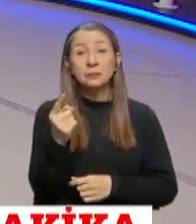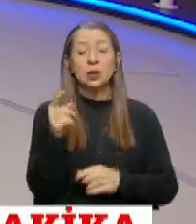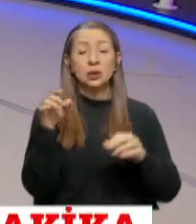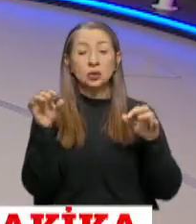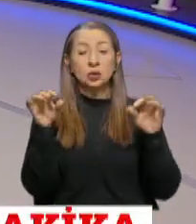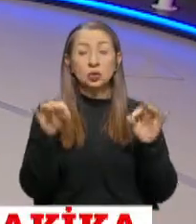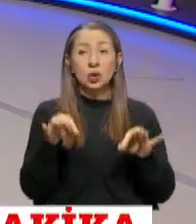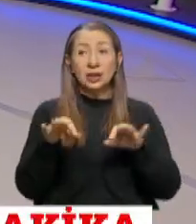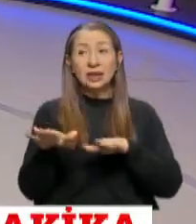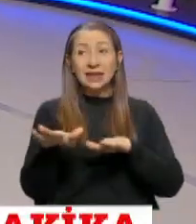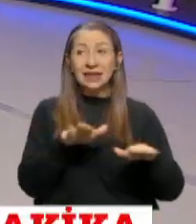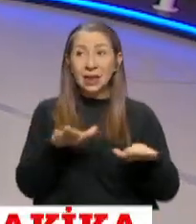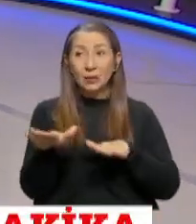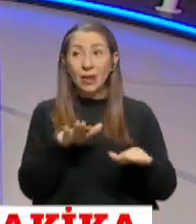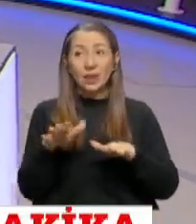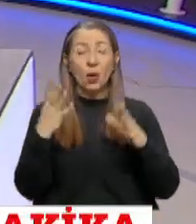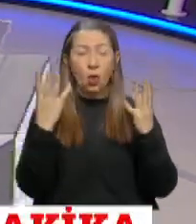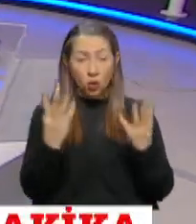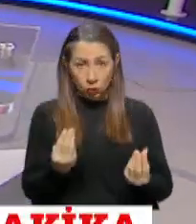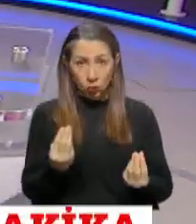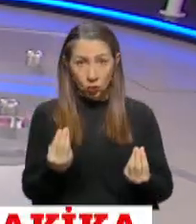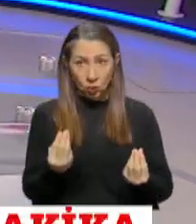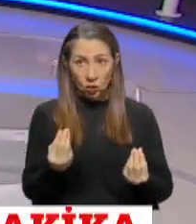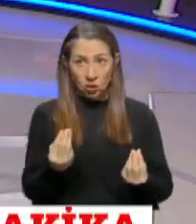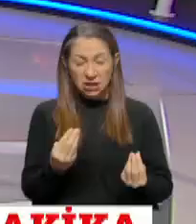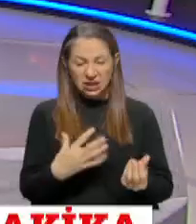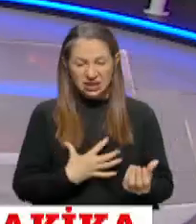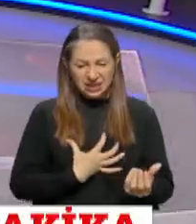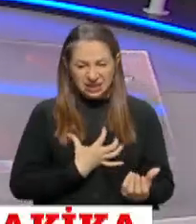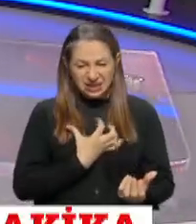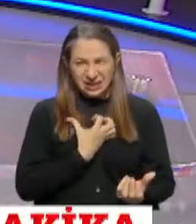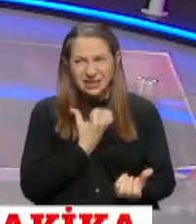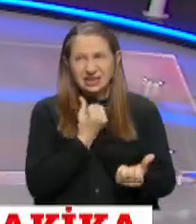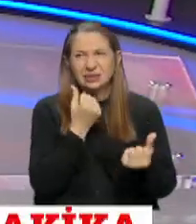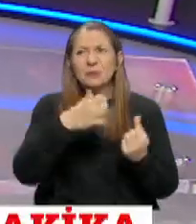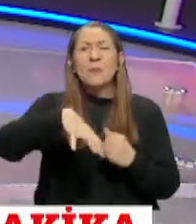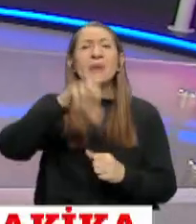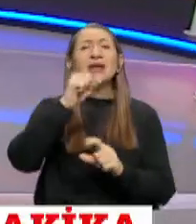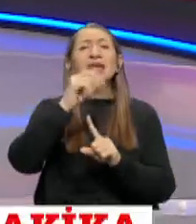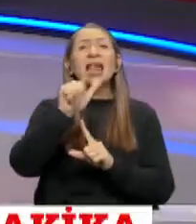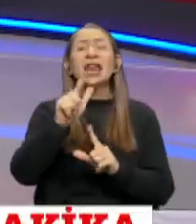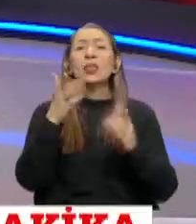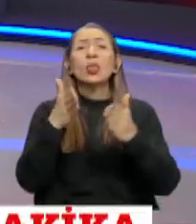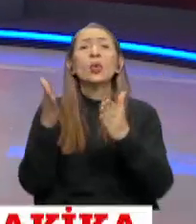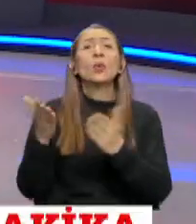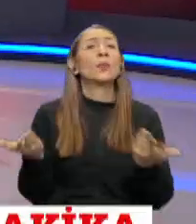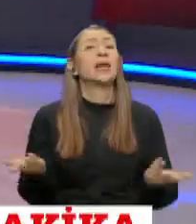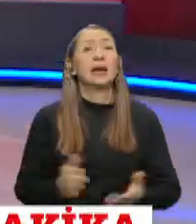şu anda depremin vurduğu acının merkezi olan illerimizde durum nedir?